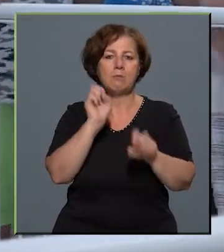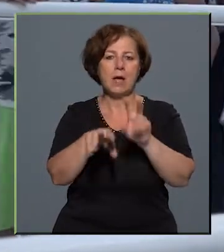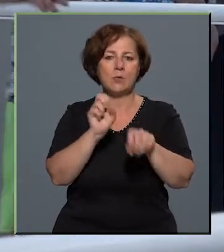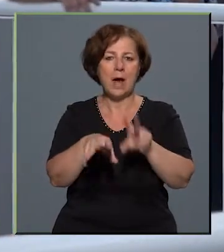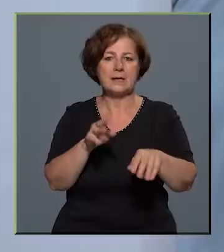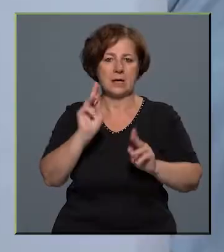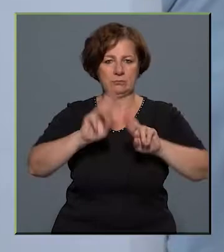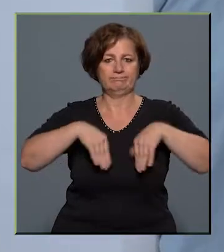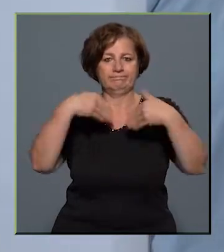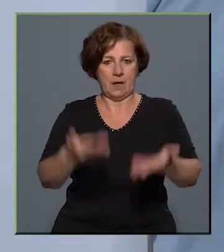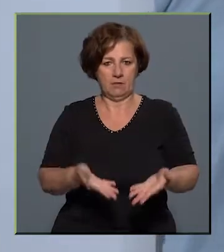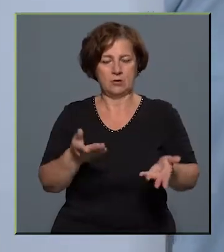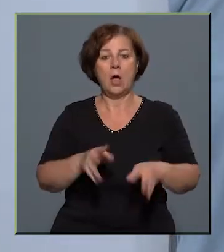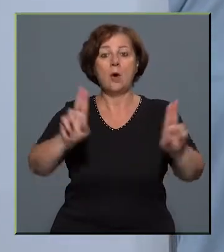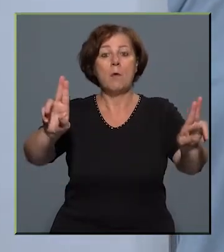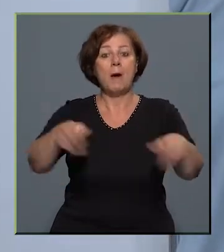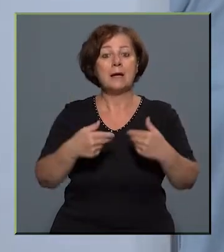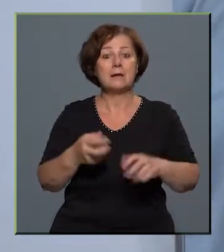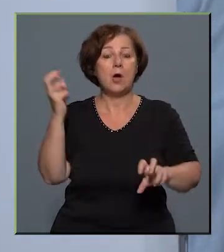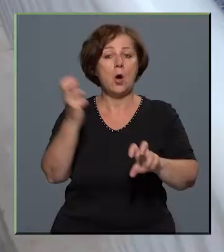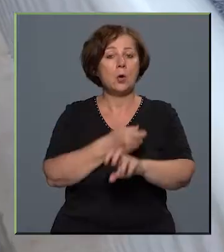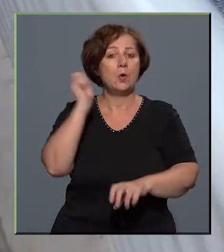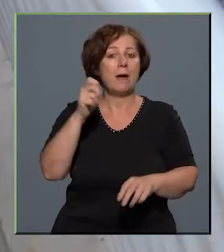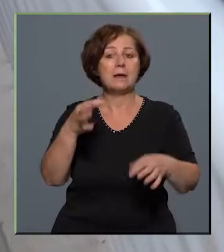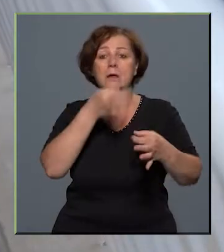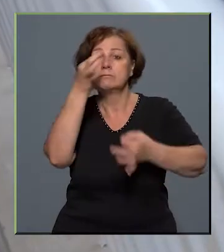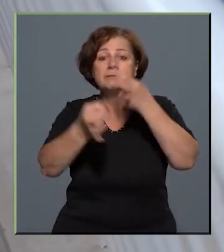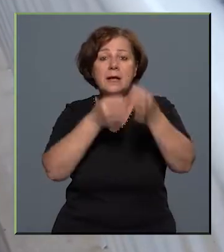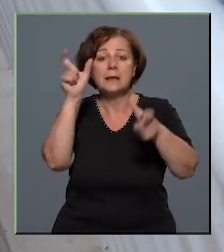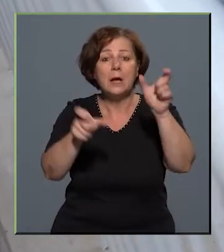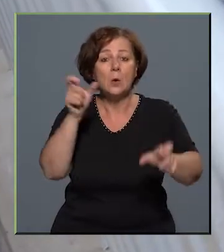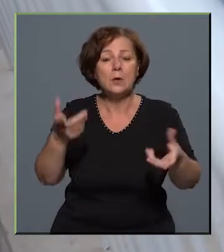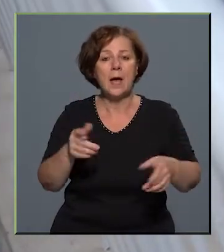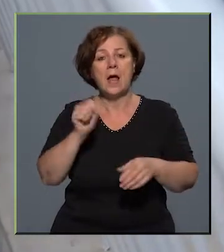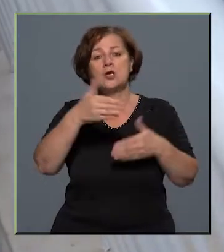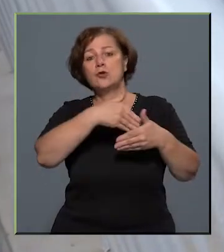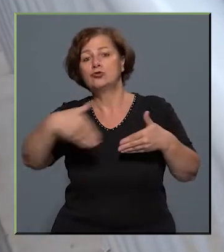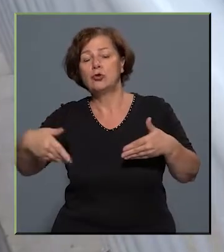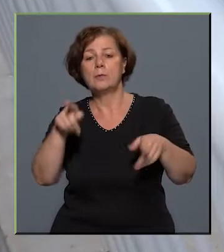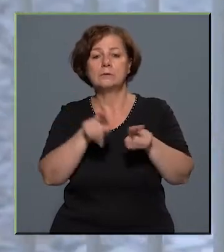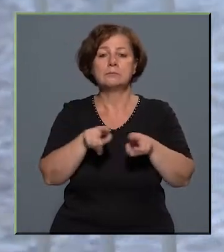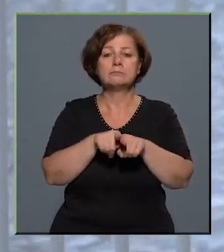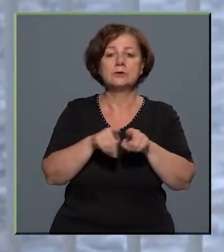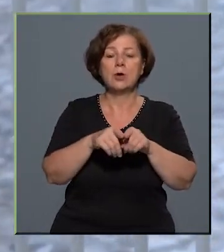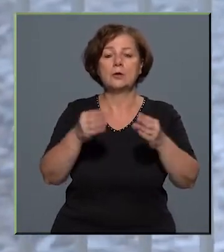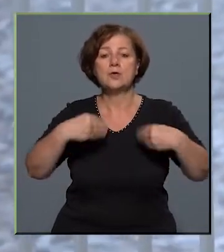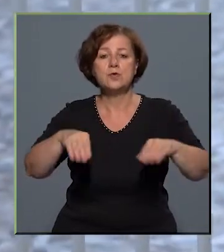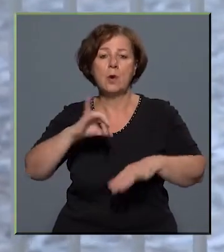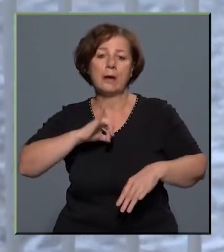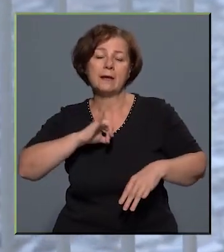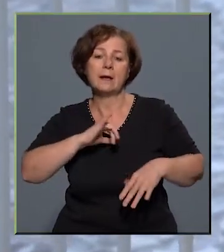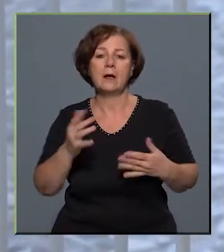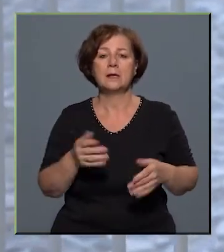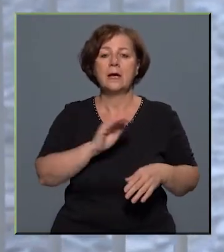megvalósít, akkor meghívja a kőbányai érdeklődőket. Nyilván elsősorban azokat a szülőket érdekli ez, akiknek a